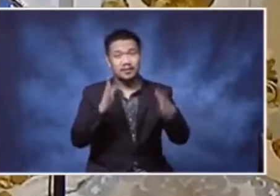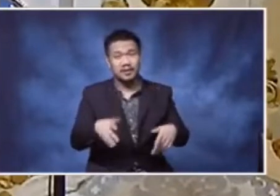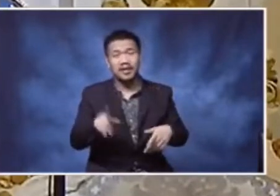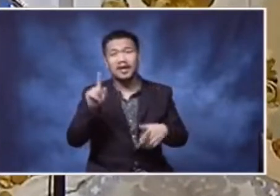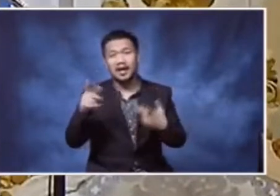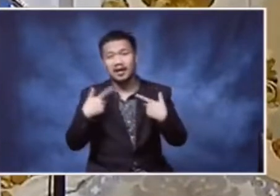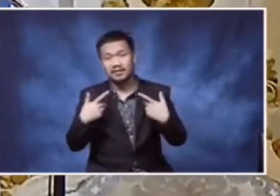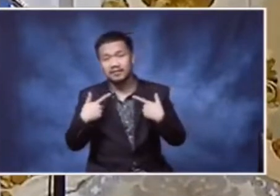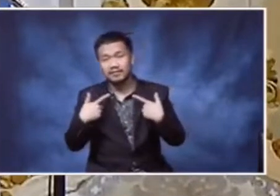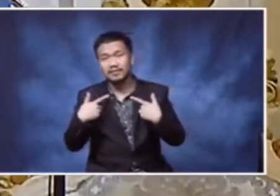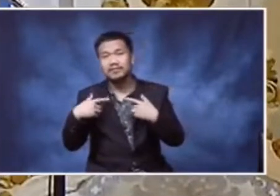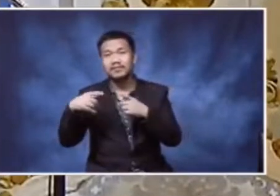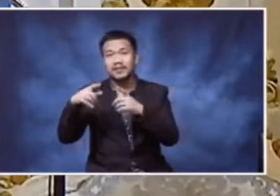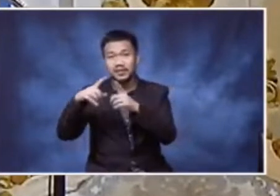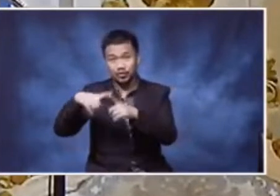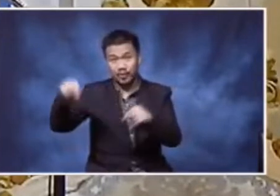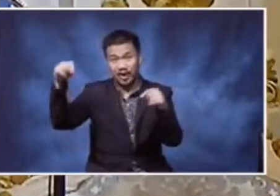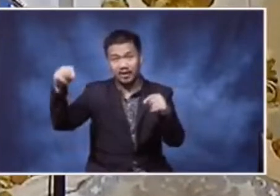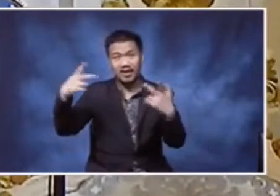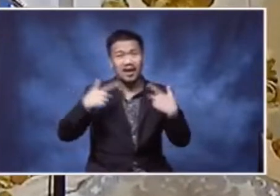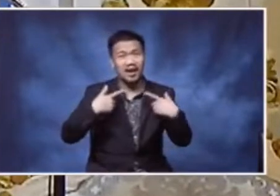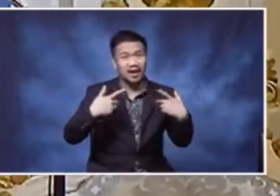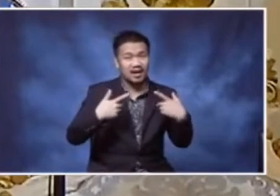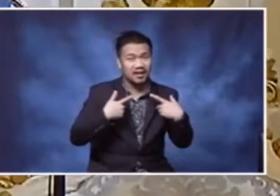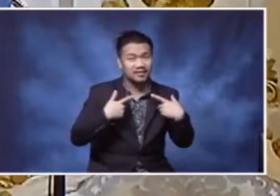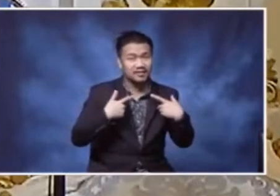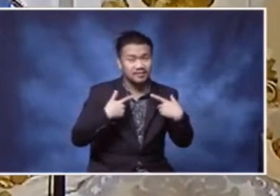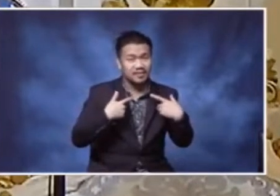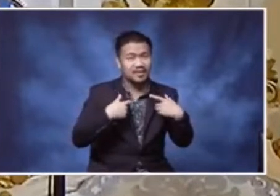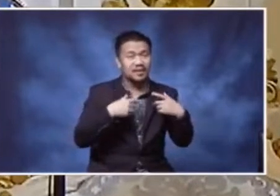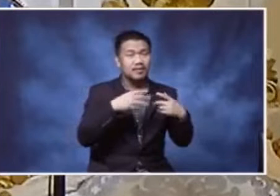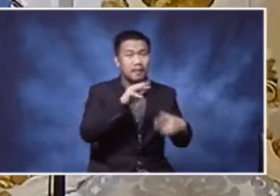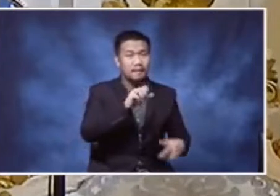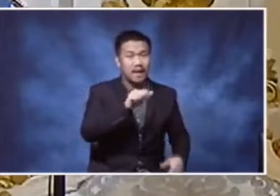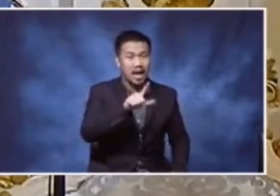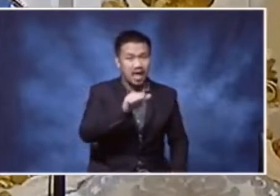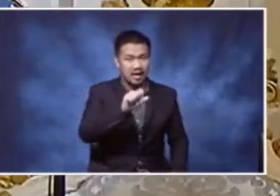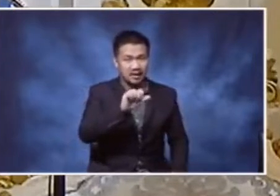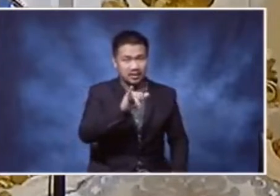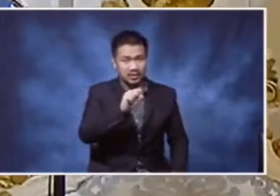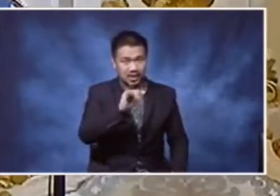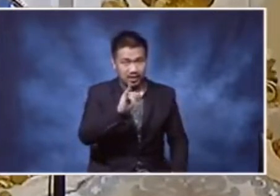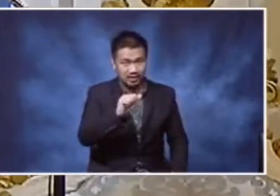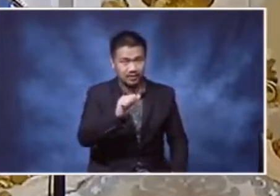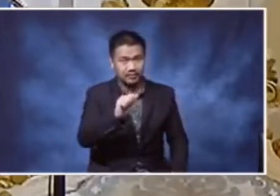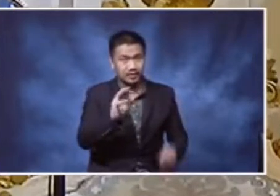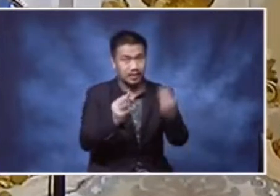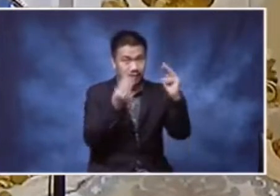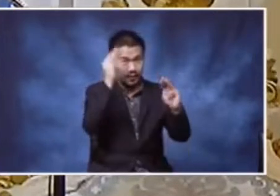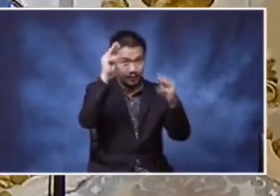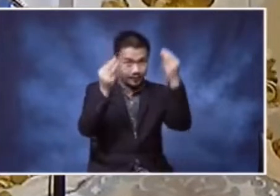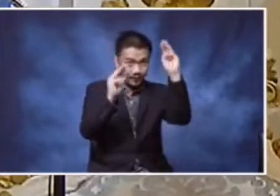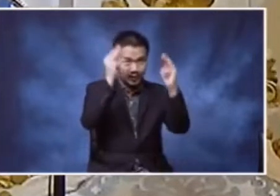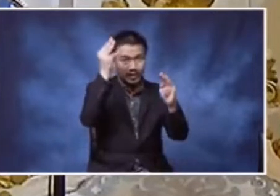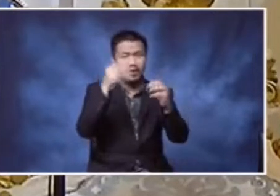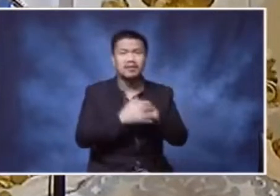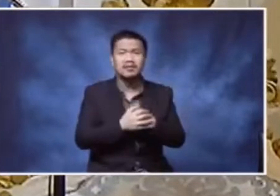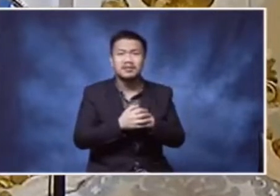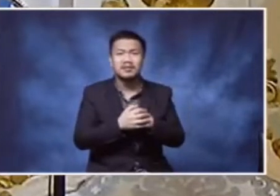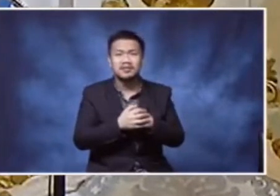So napaikutan tayo ng mga taong hindi pa nakakilala kay Kristo. Hindi naman natin